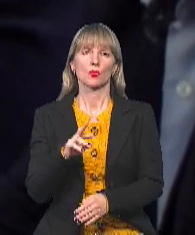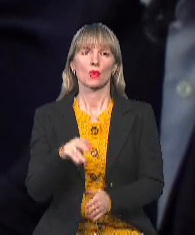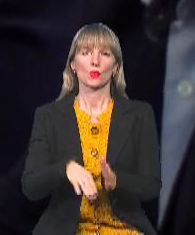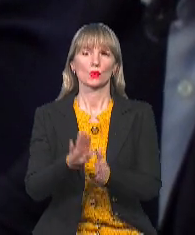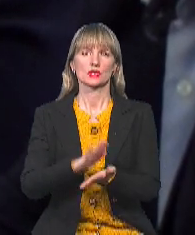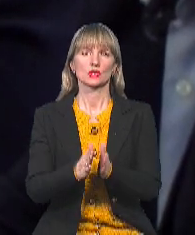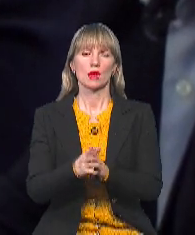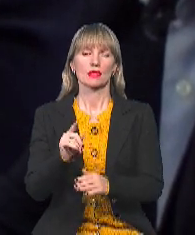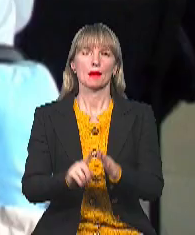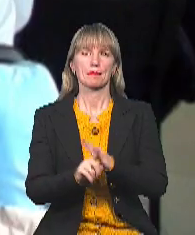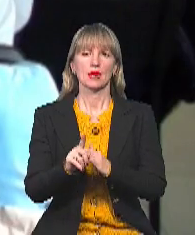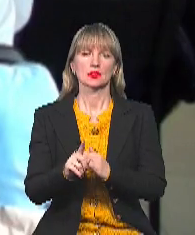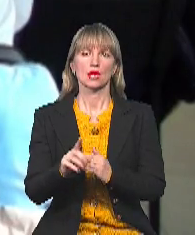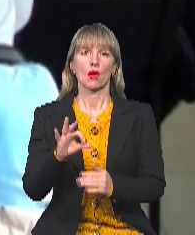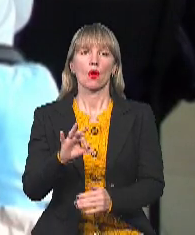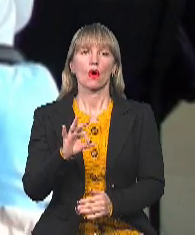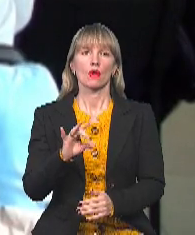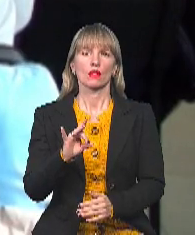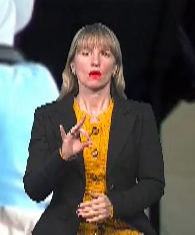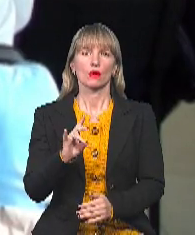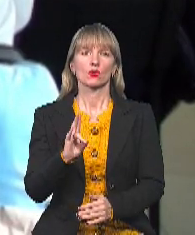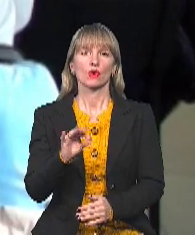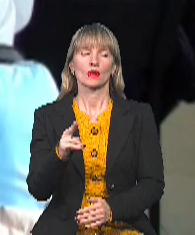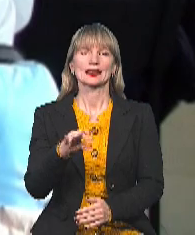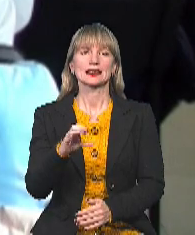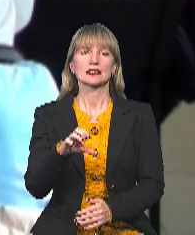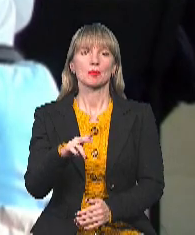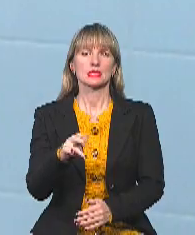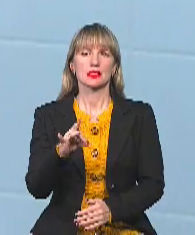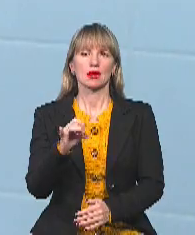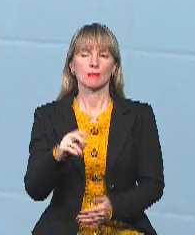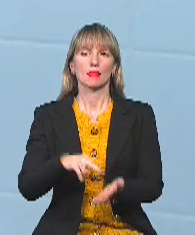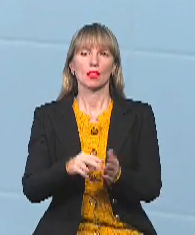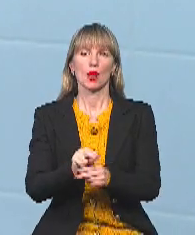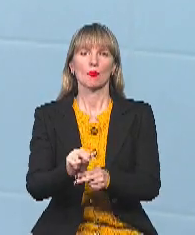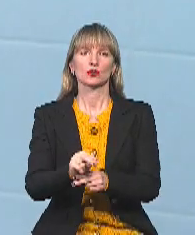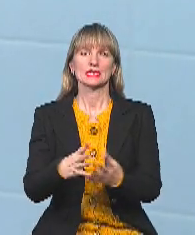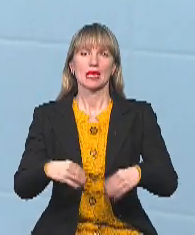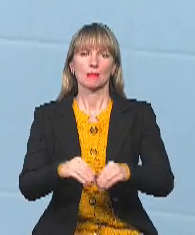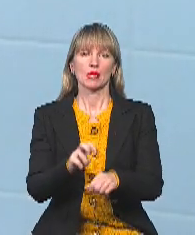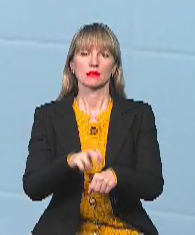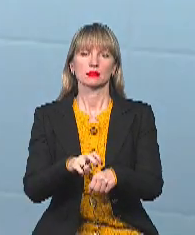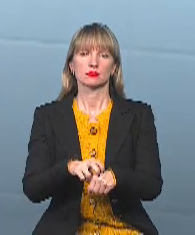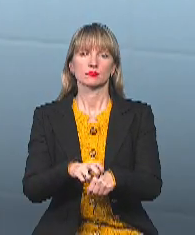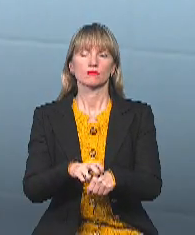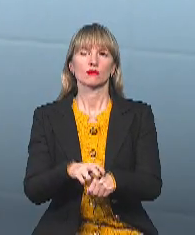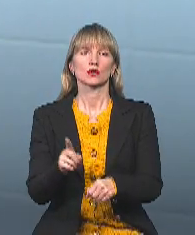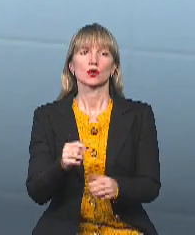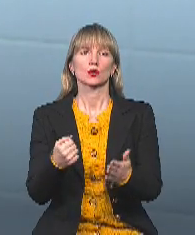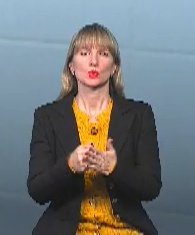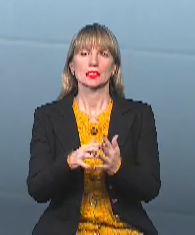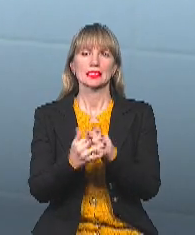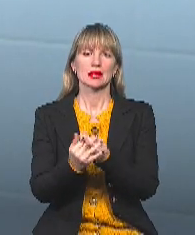ситуацію, на базі обласного онкодиспансеру планують навчати сімейних лікарів. По поводу сільського населення, щодо